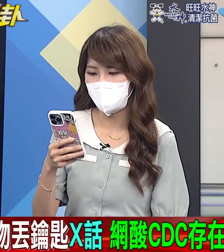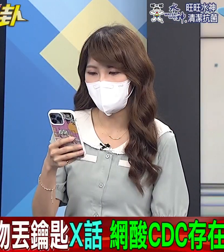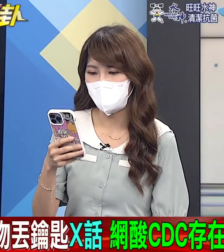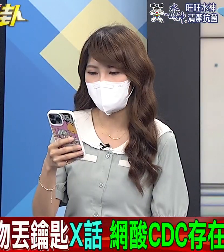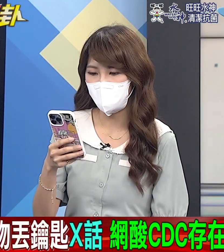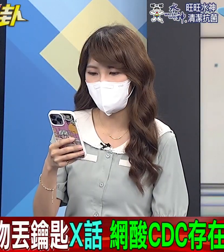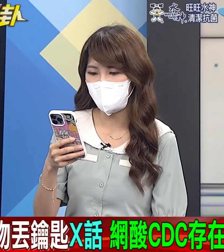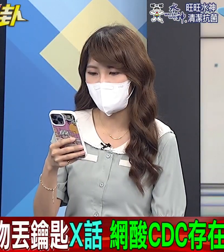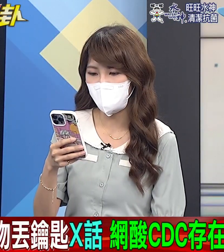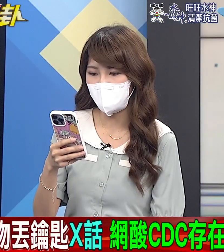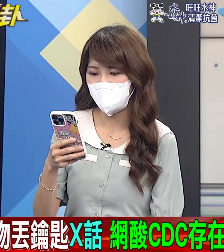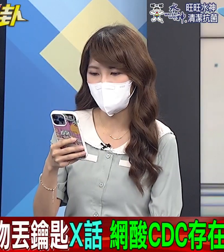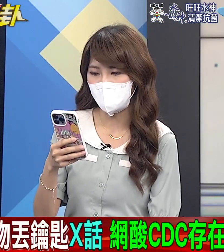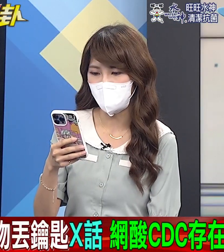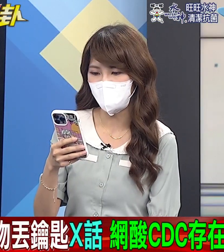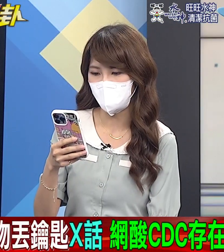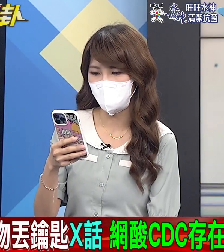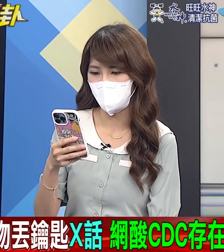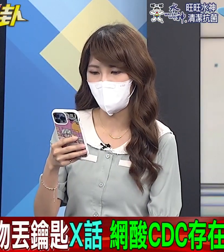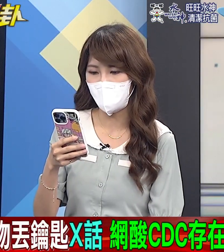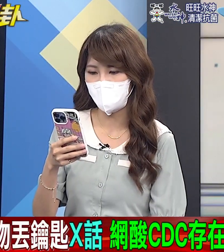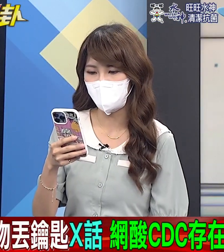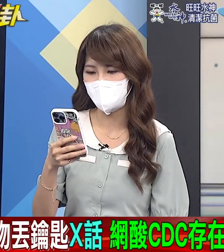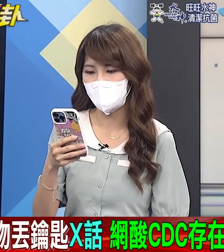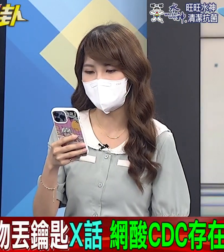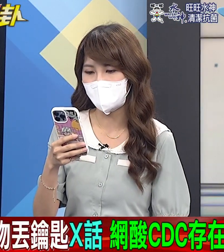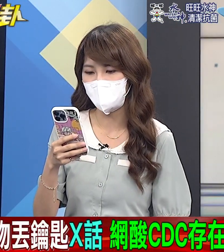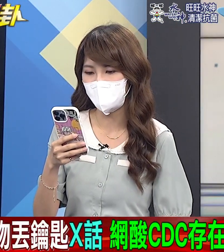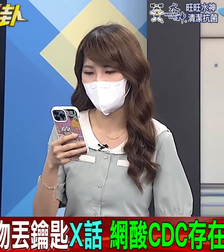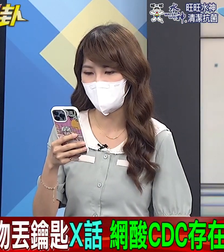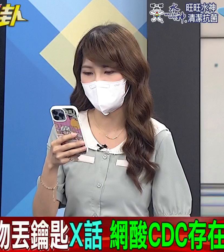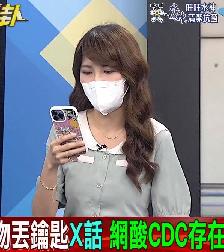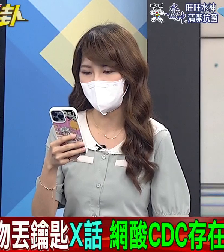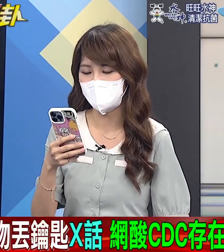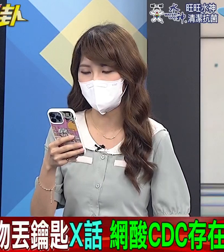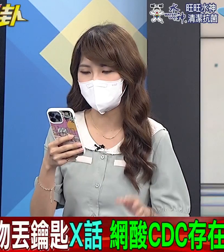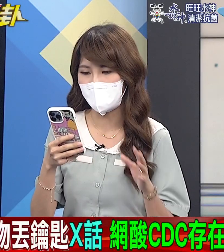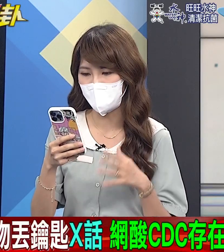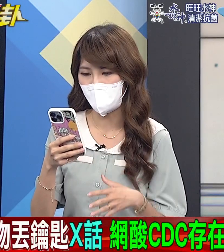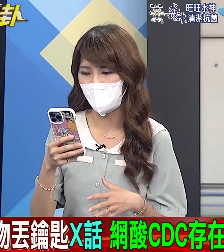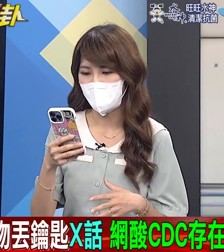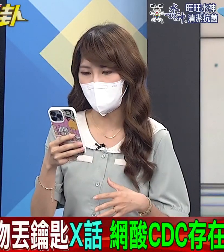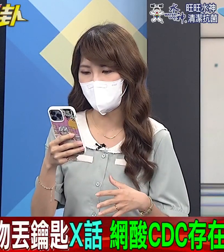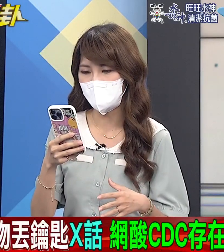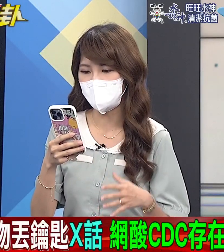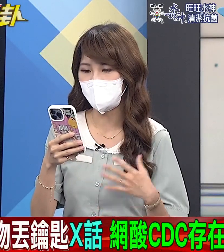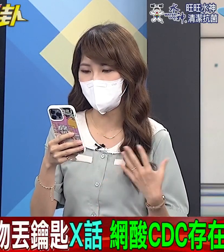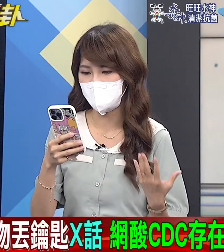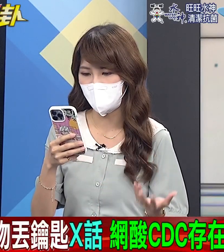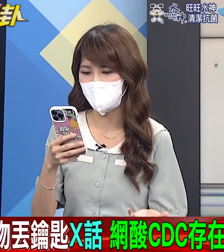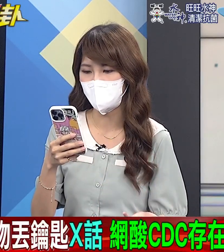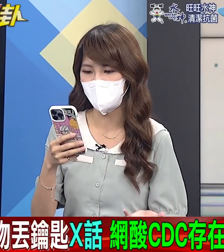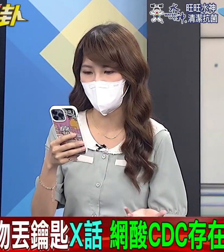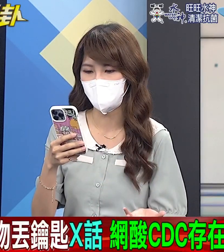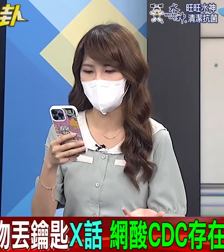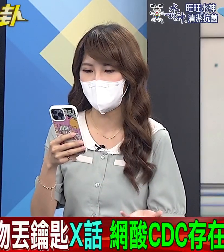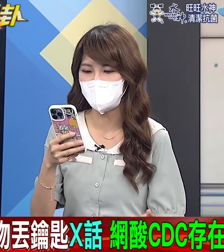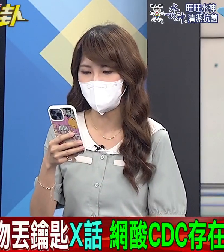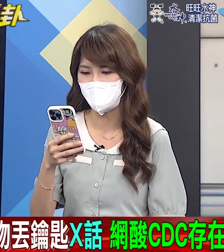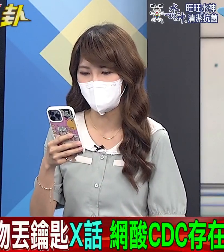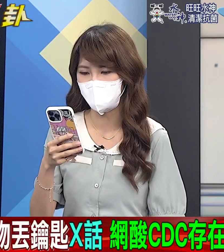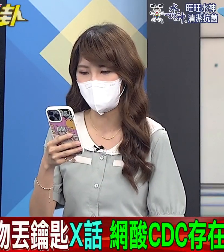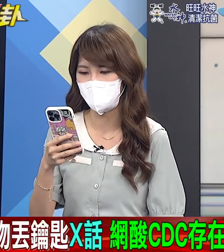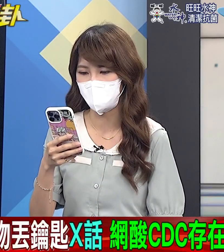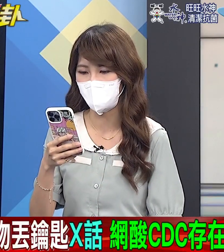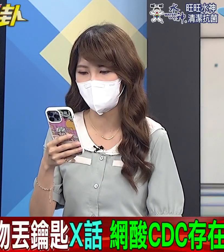组里头也有一个无助的孕妇想要寻求帮助，她家中有小一的一个大宝，然后呢，4月21号时候被通知班